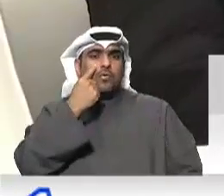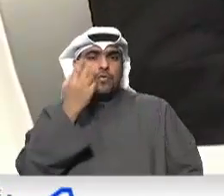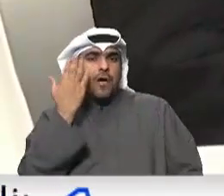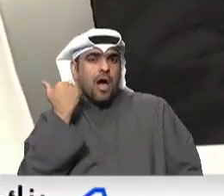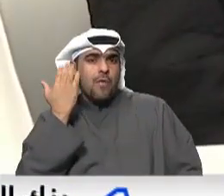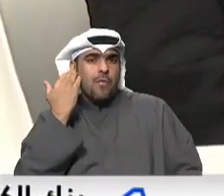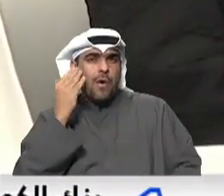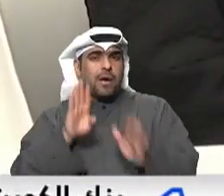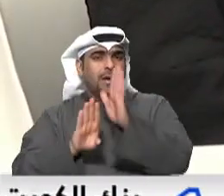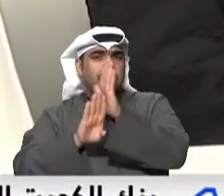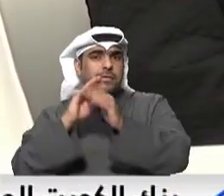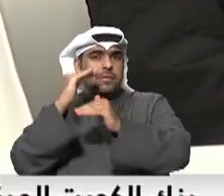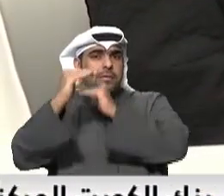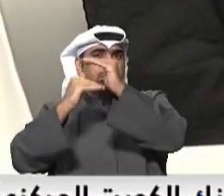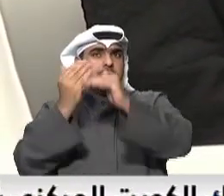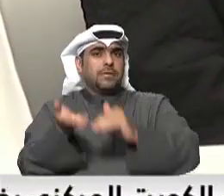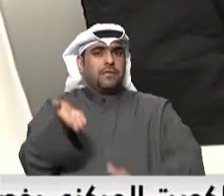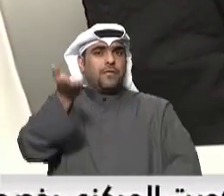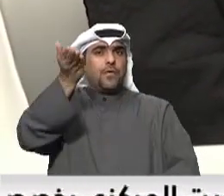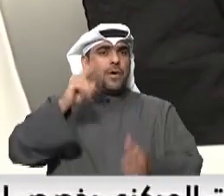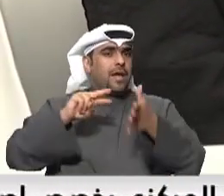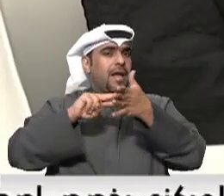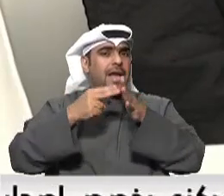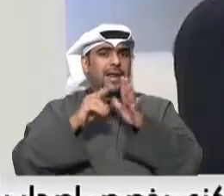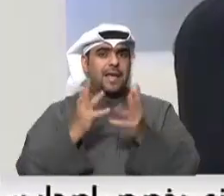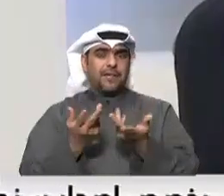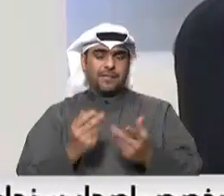وصناعة جمهور ثقافي عبر وسائل